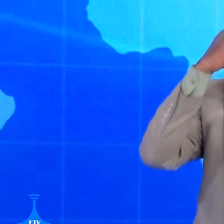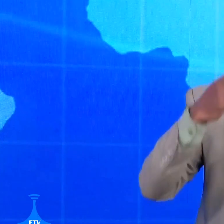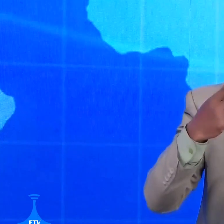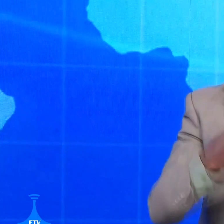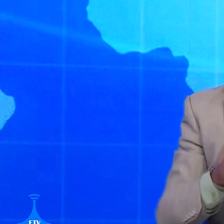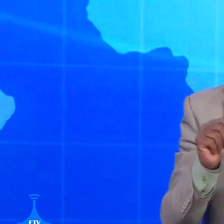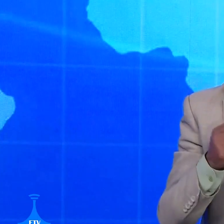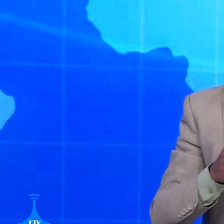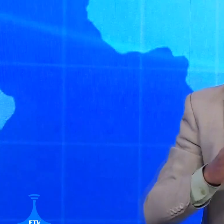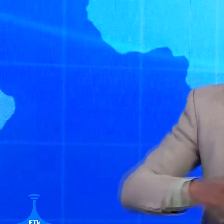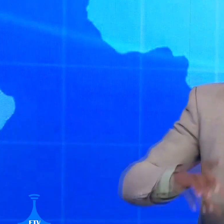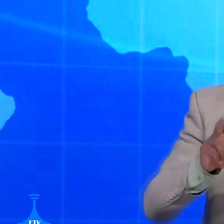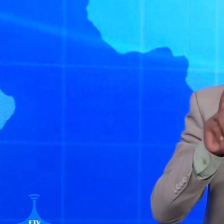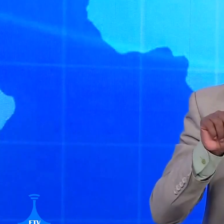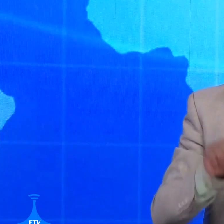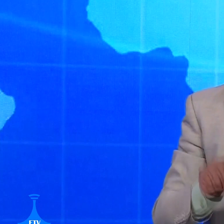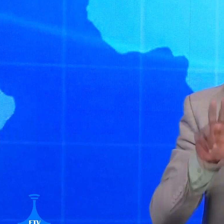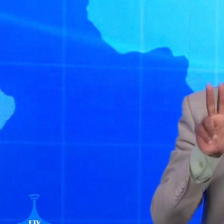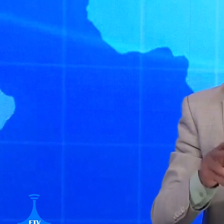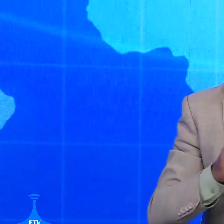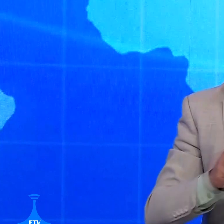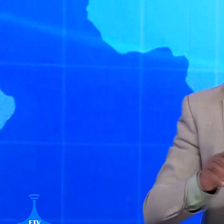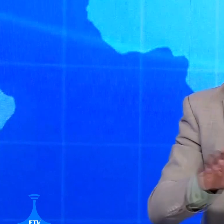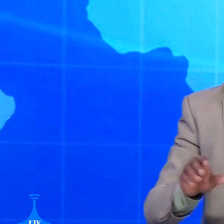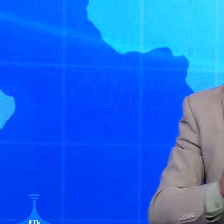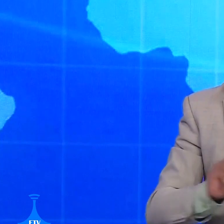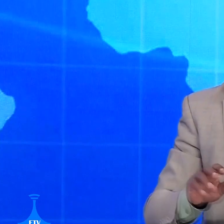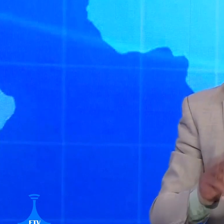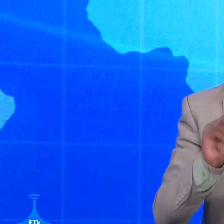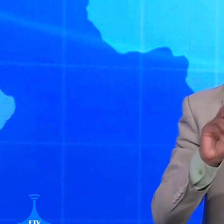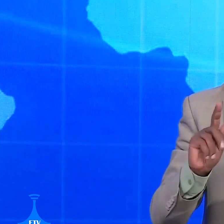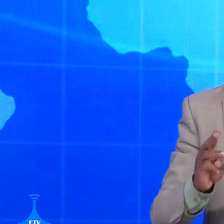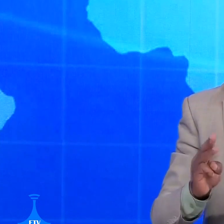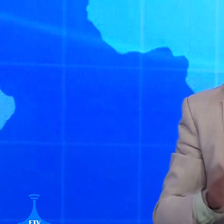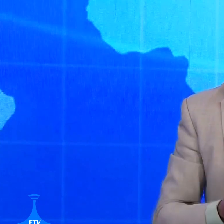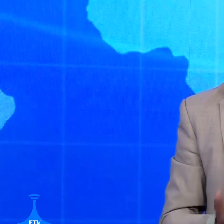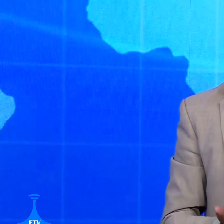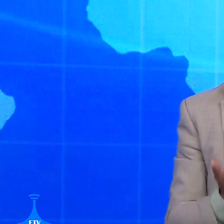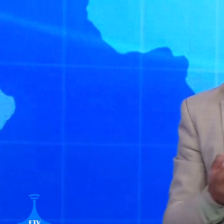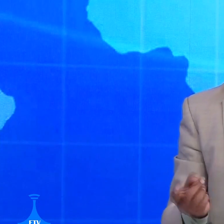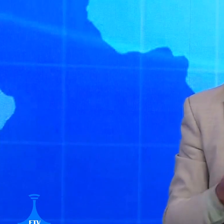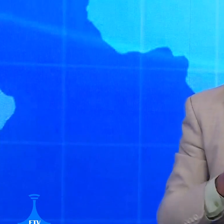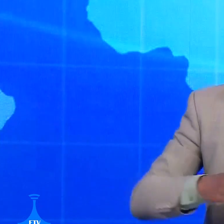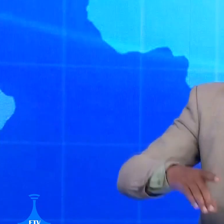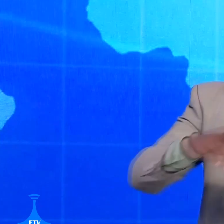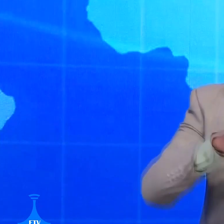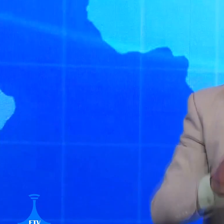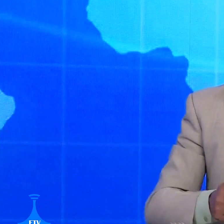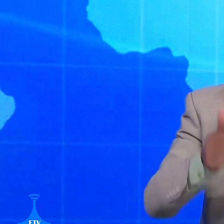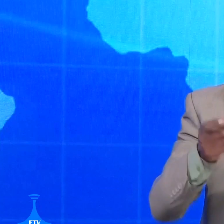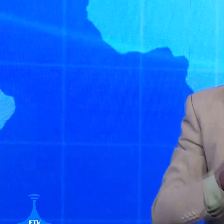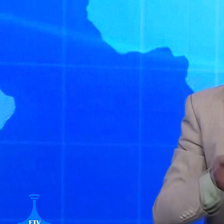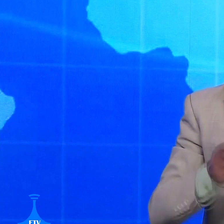በ2016 የበጋ ወራት በኦሮሚያ ክልል 2.3 ሚሊዮን ሄክታር መሬት በመስኖ ስንዴ እየለማ መሆኑን